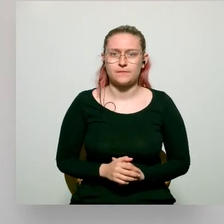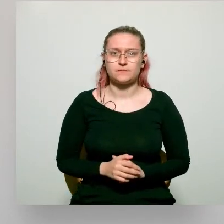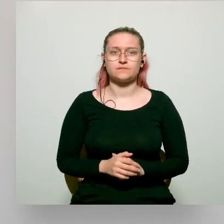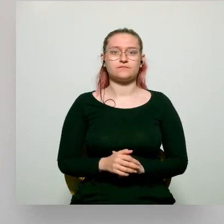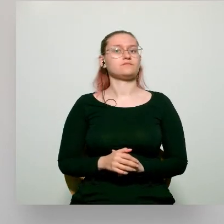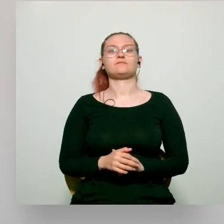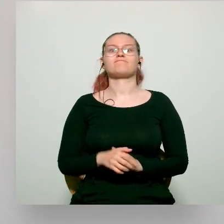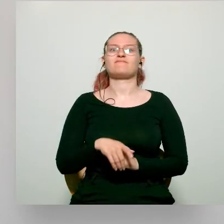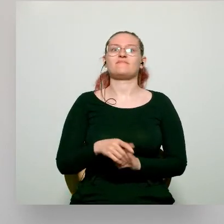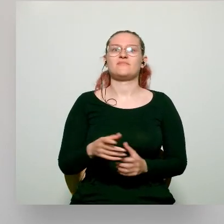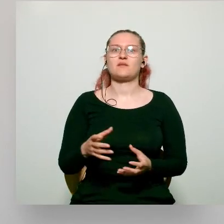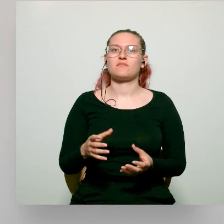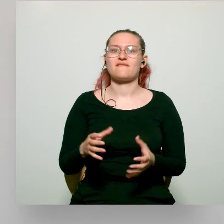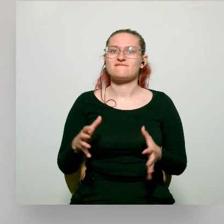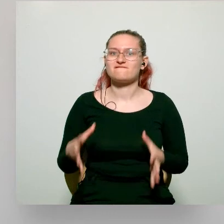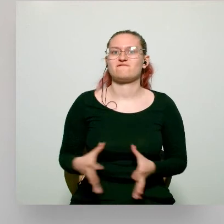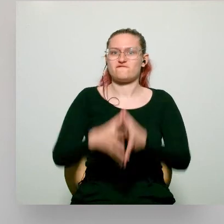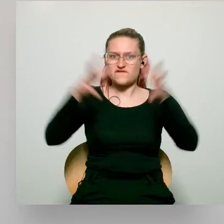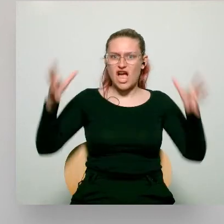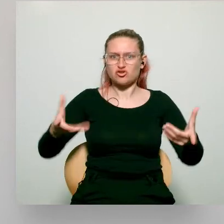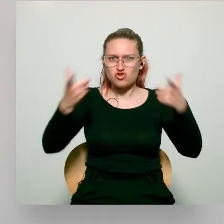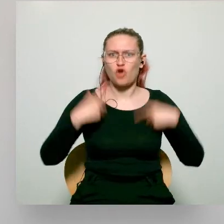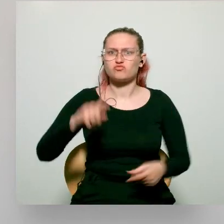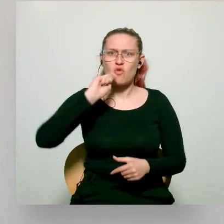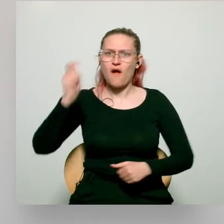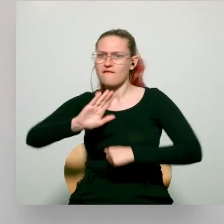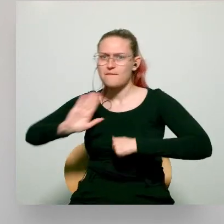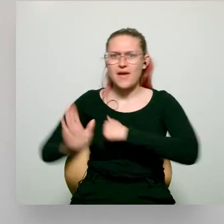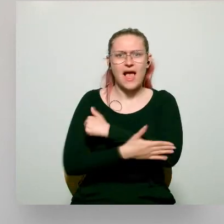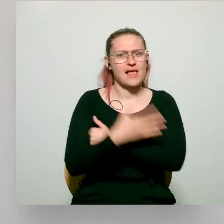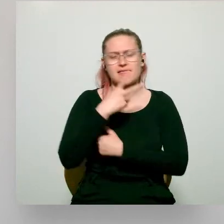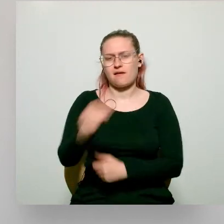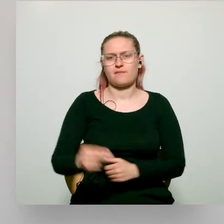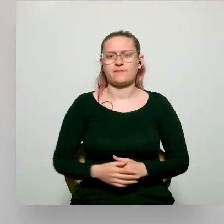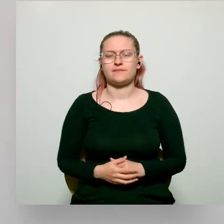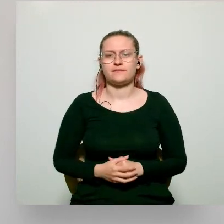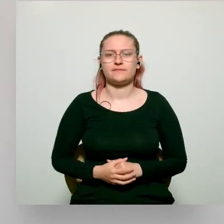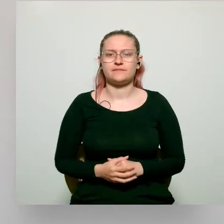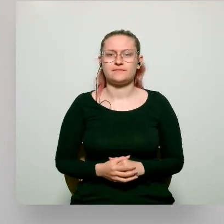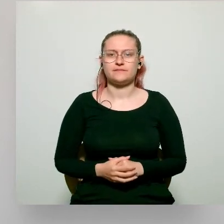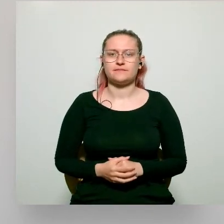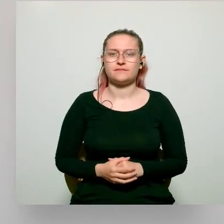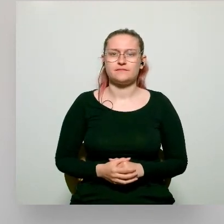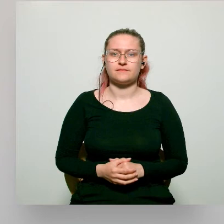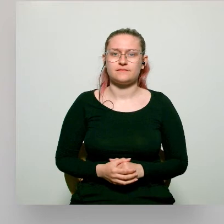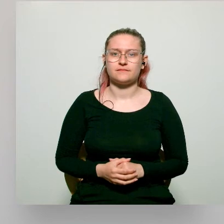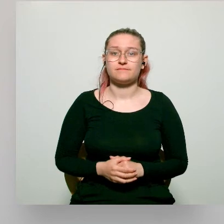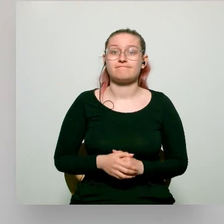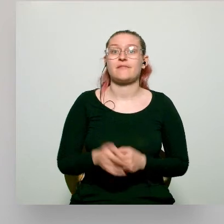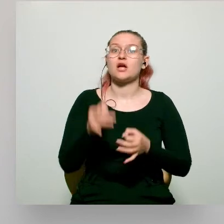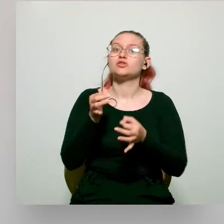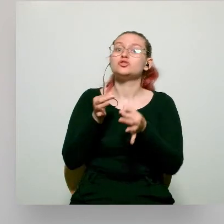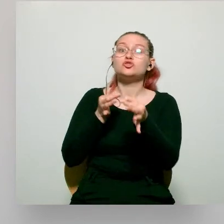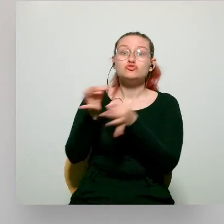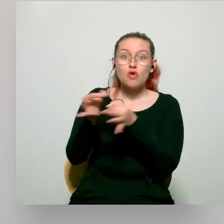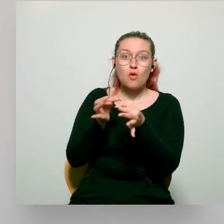Nie było takiej większości, która by wspierała tamte wydarzenie. Należy też to pamiętać. Historia niepodległej Ukrainy to jest ciekawe zjawisko,